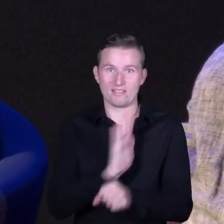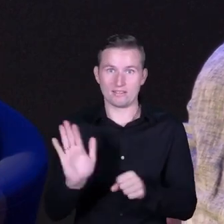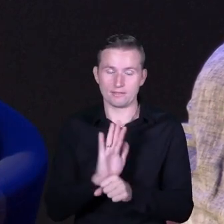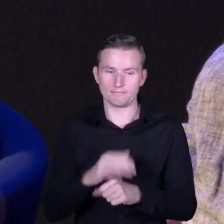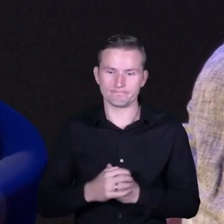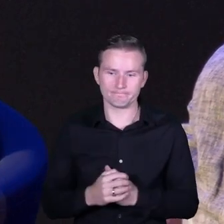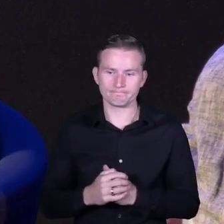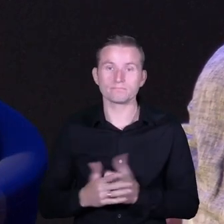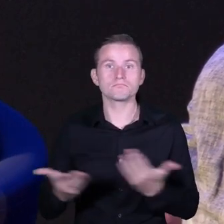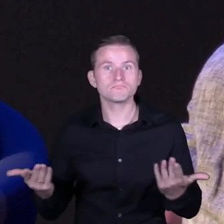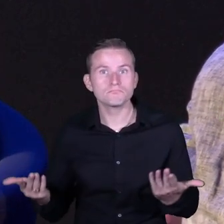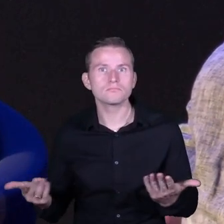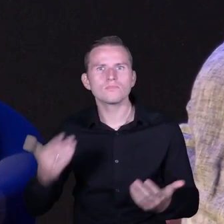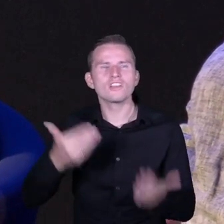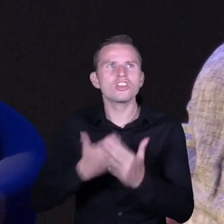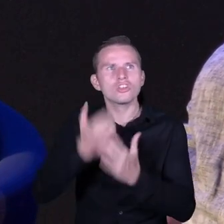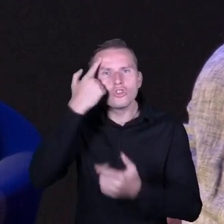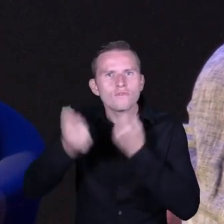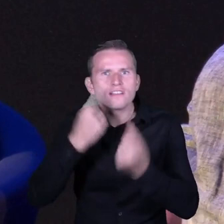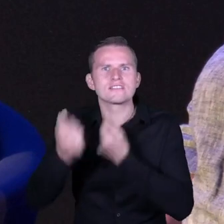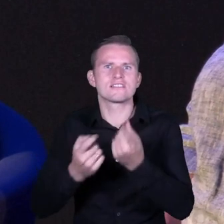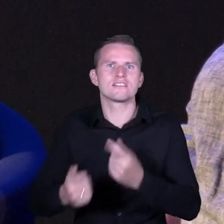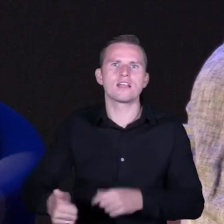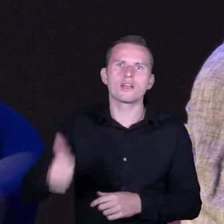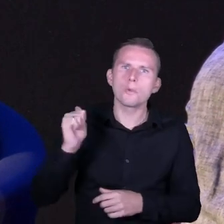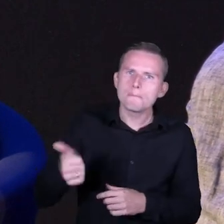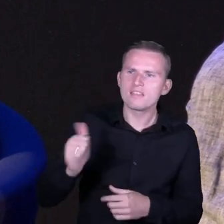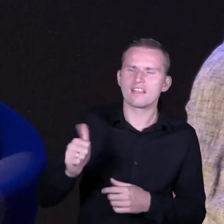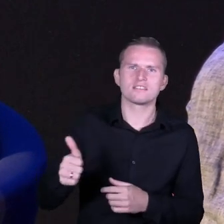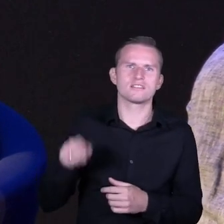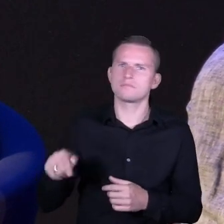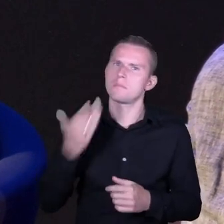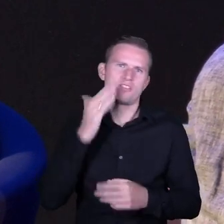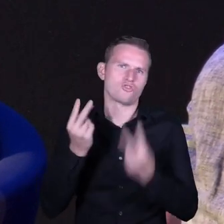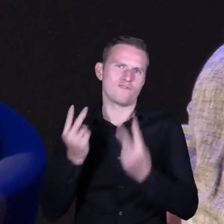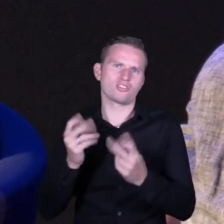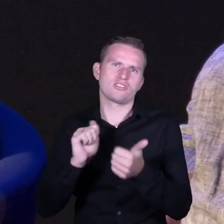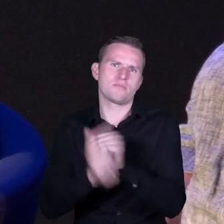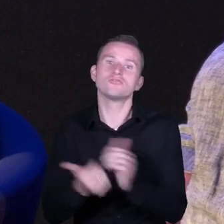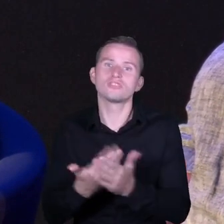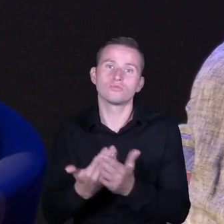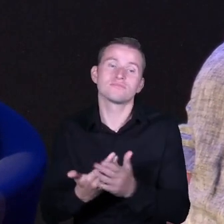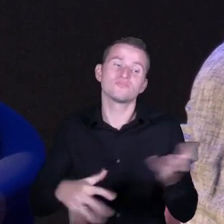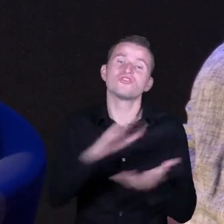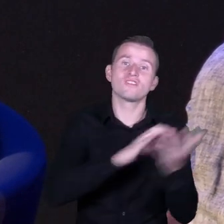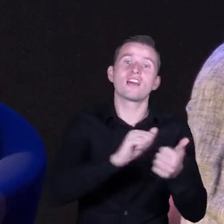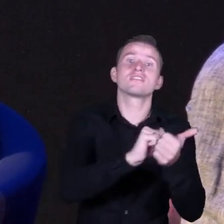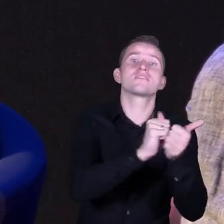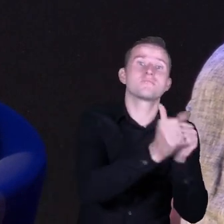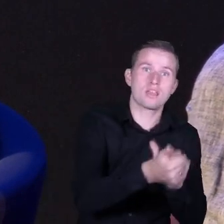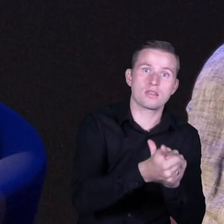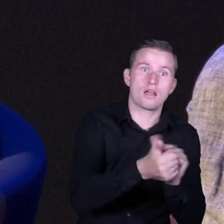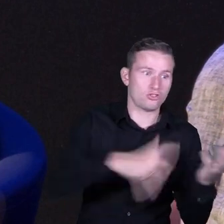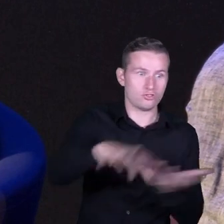proinnowacyjne kompetencje są dlatego istotne, że po prostu świat się zmienia i my nie mamy wyboru, musimy też się zmieniać. I ta